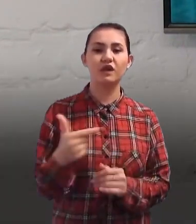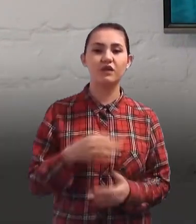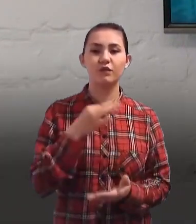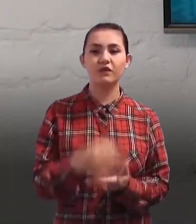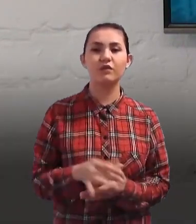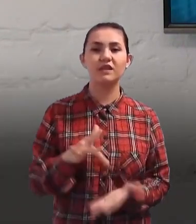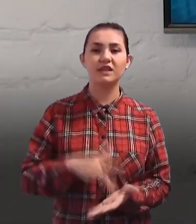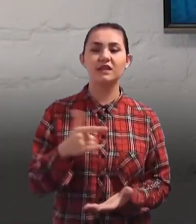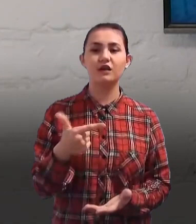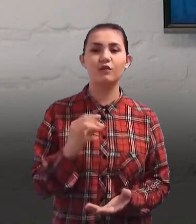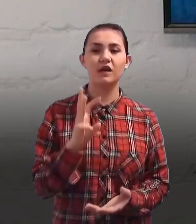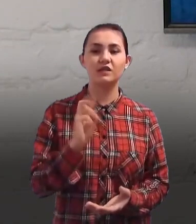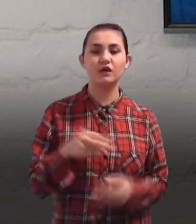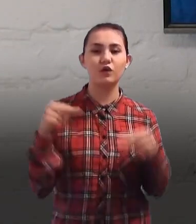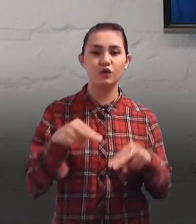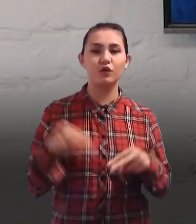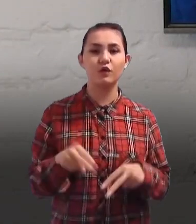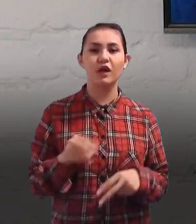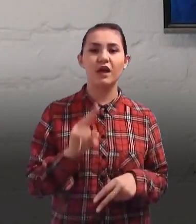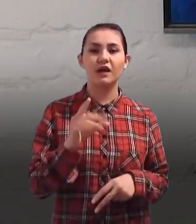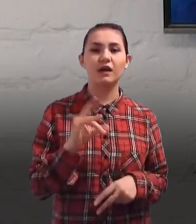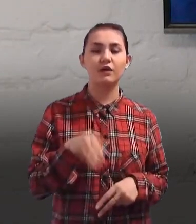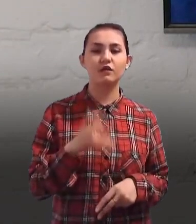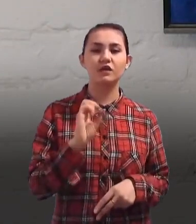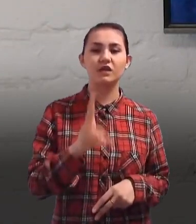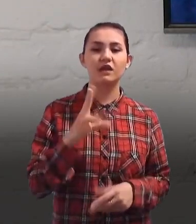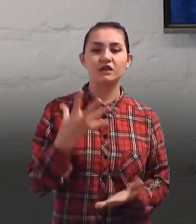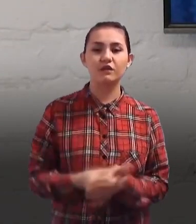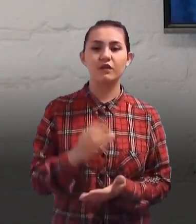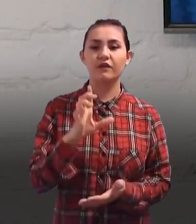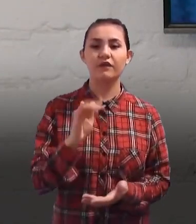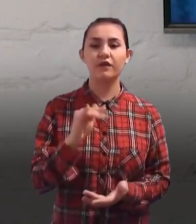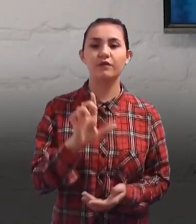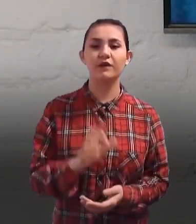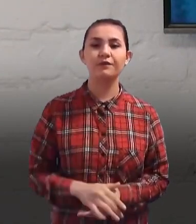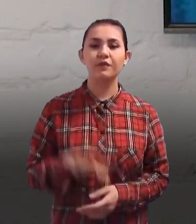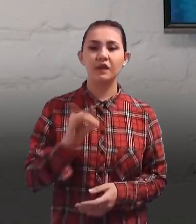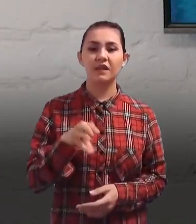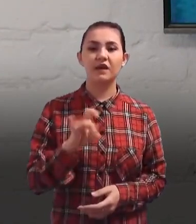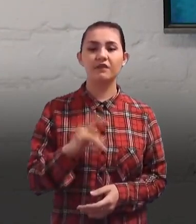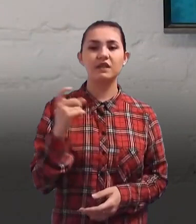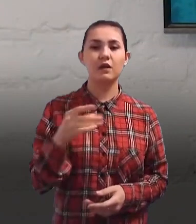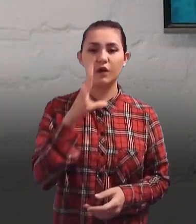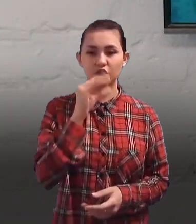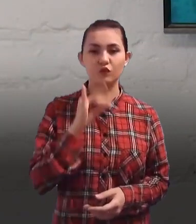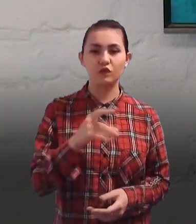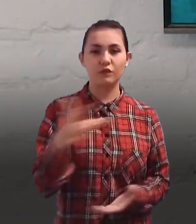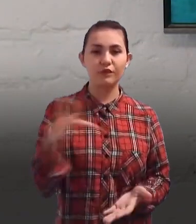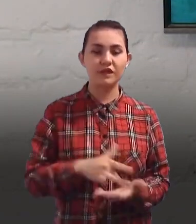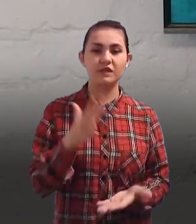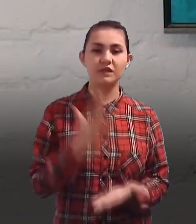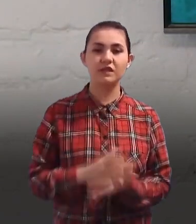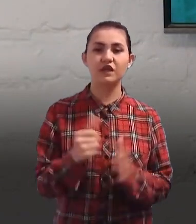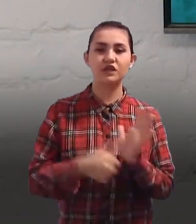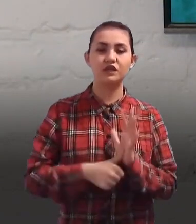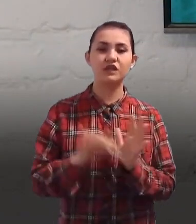Центр громадського контролю дій Краматорськ на своїй фейсбук-сторінці. Наразі тариф за проїзд у маршрутках міста складає